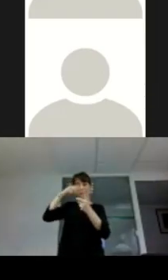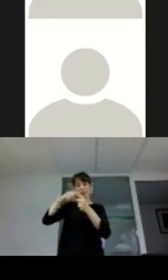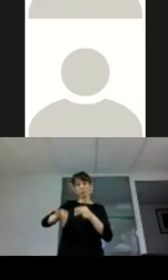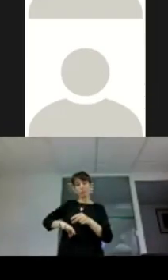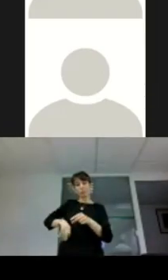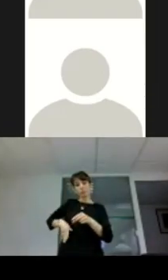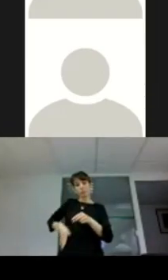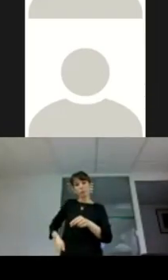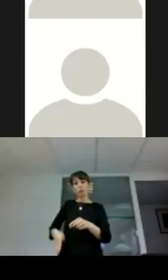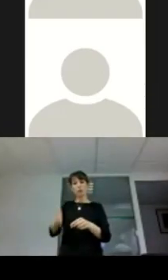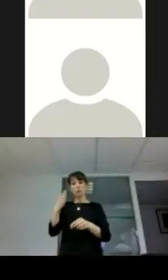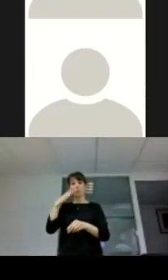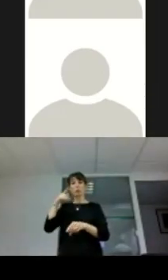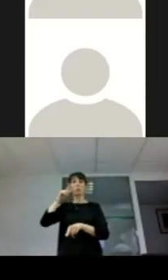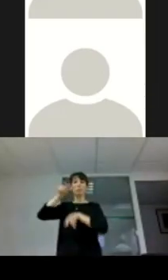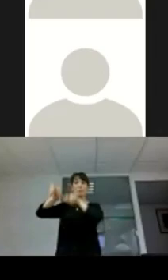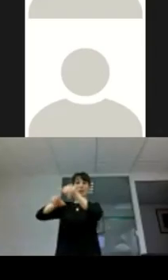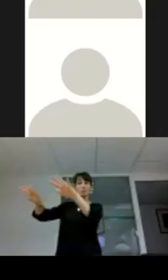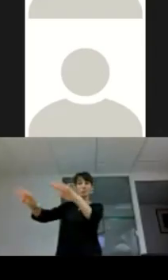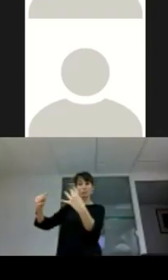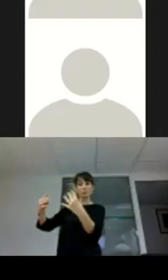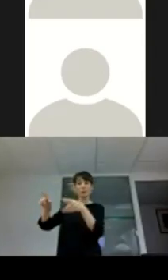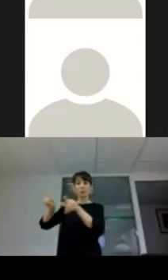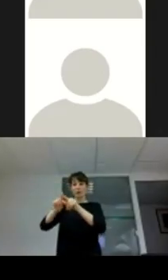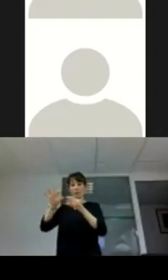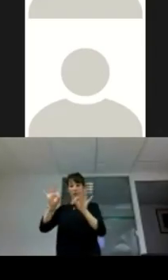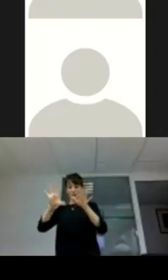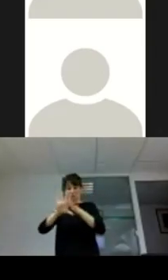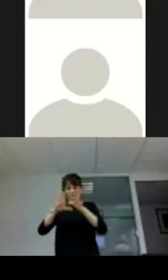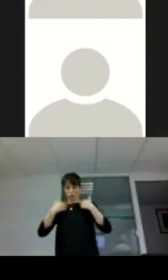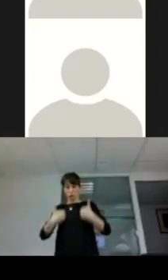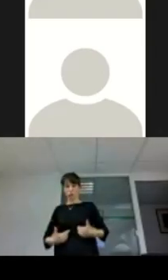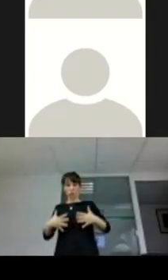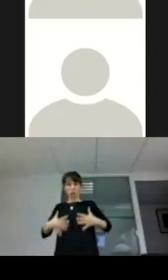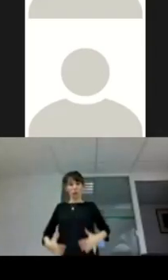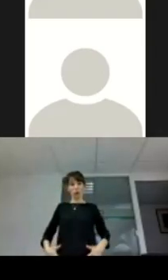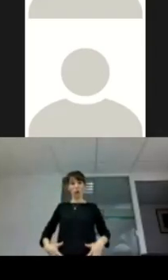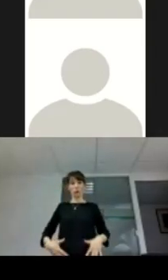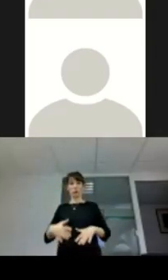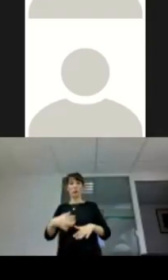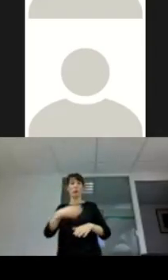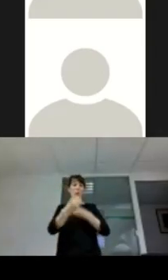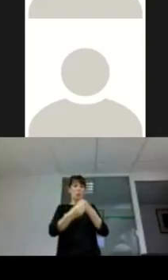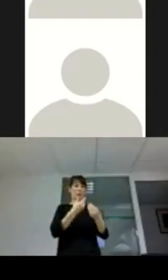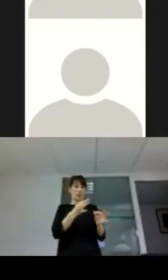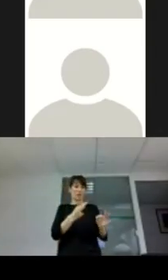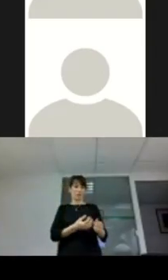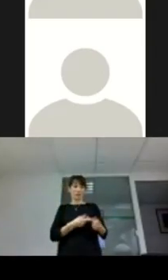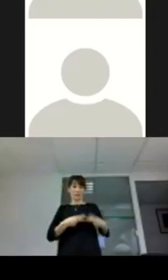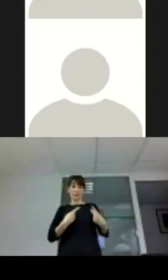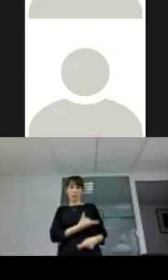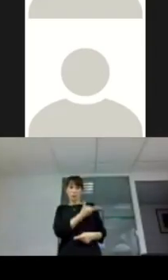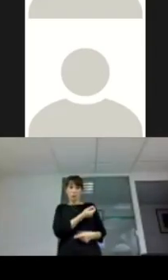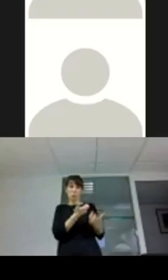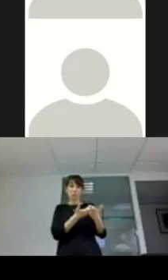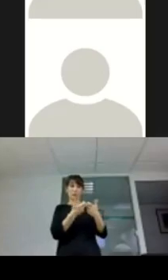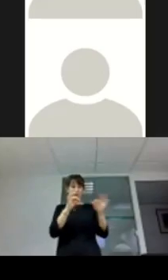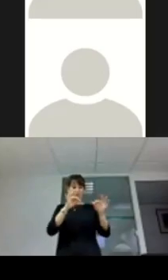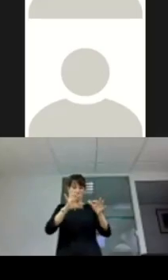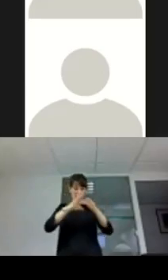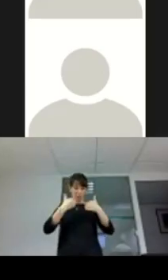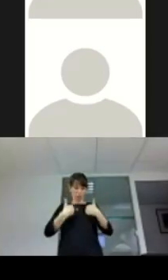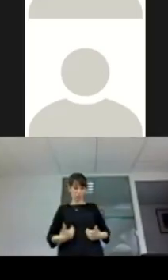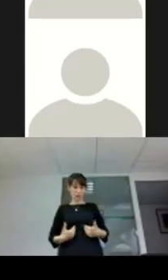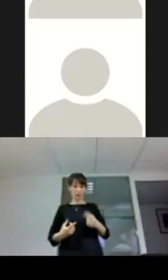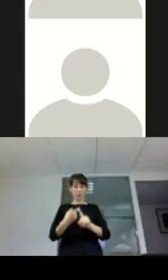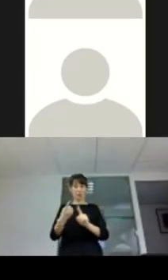des stomies, sur le regard de l'autre et le regard sur soi, sur son corps, sur l'image corporelle dans